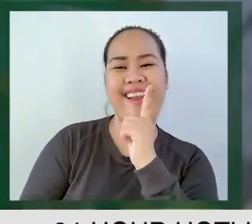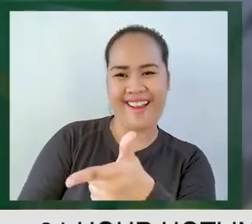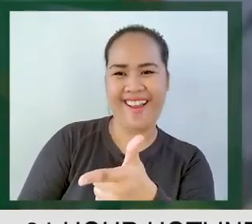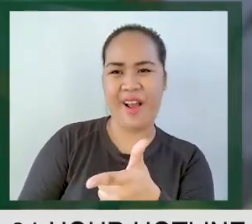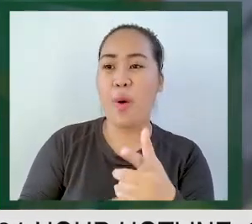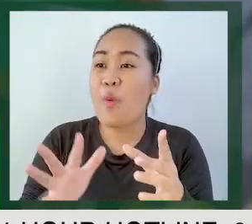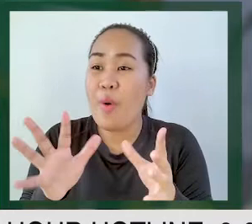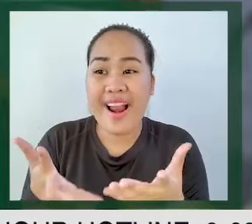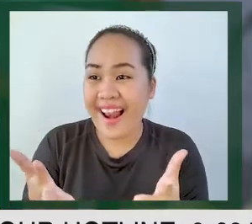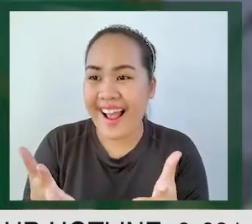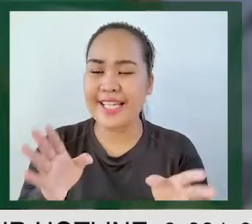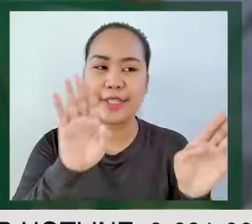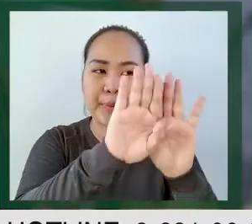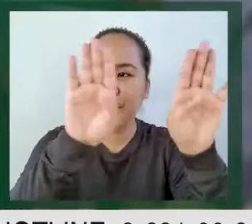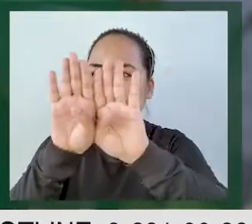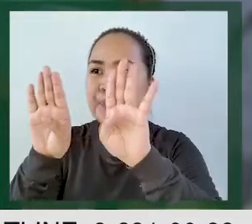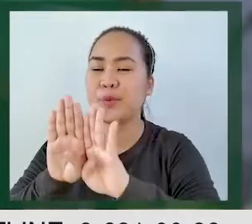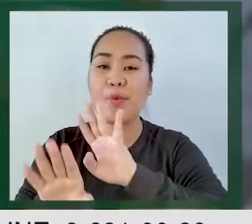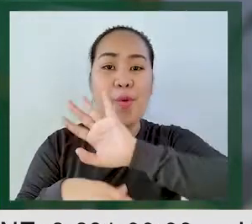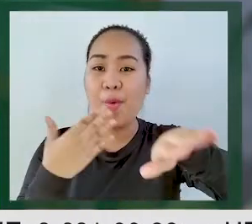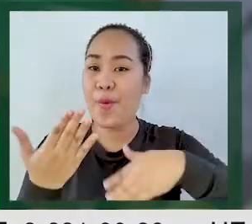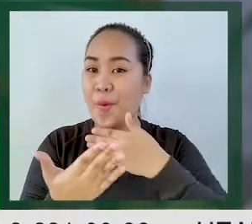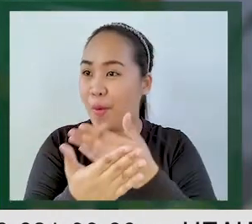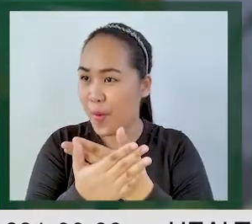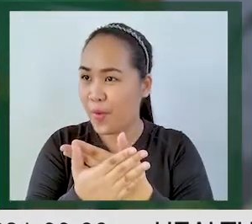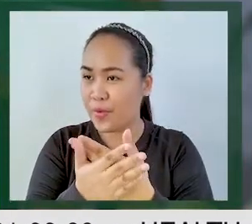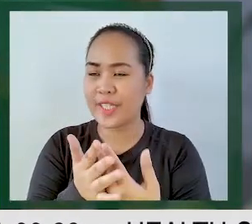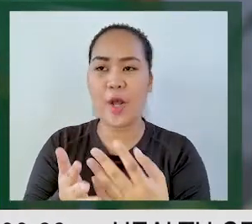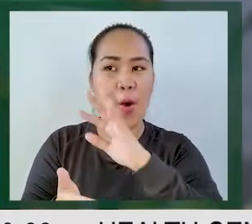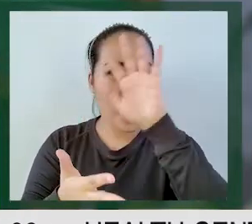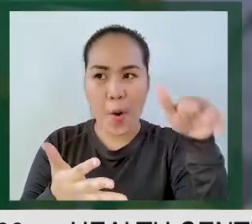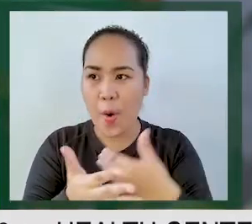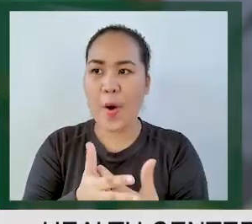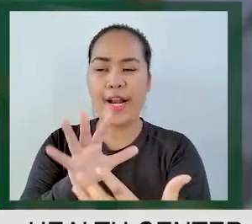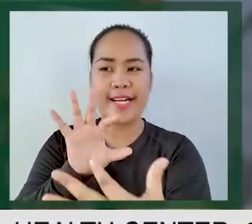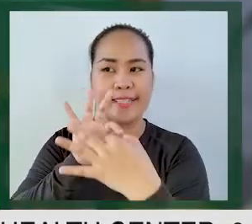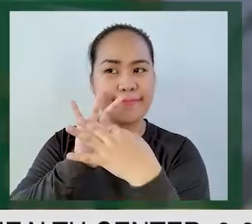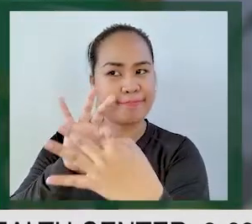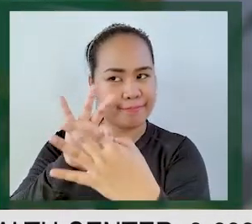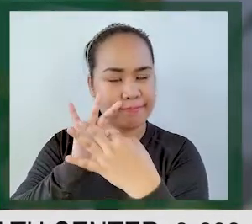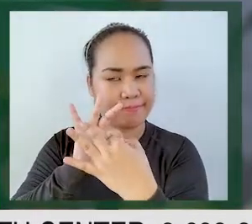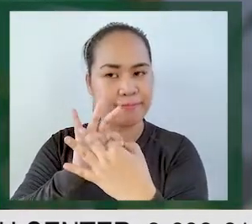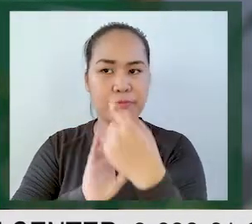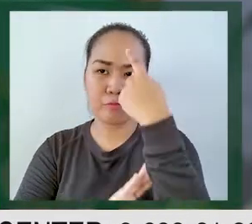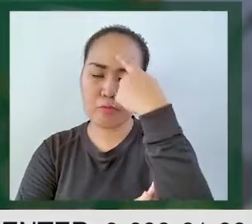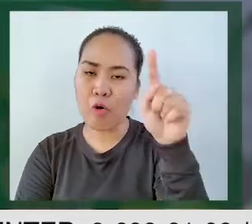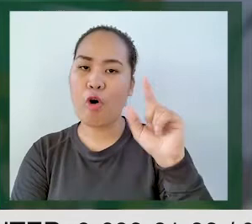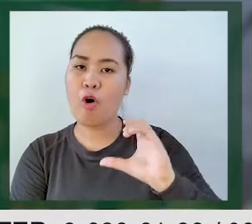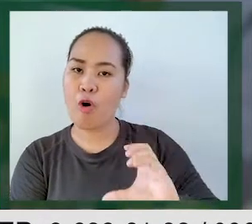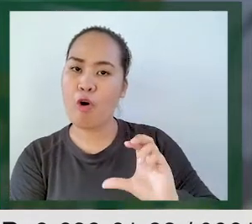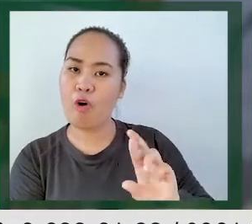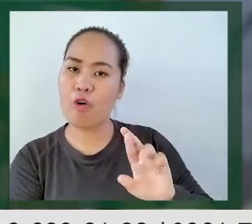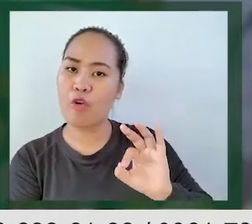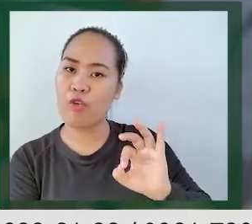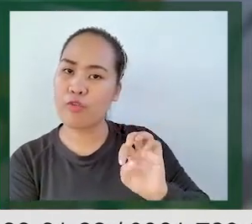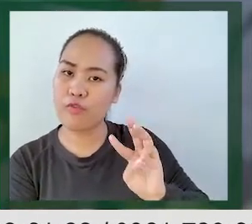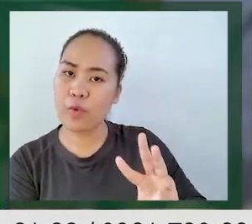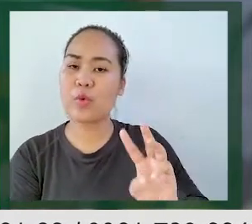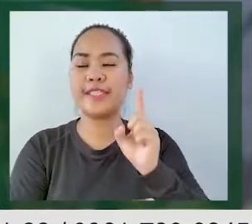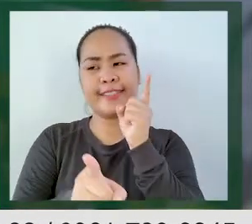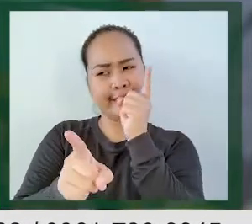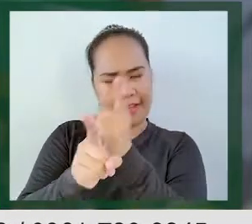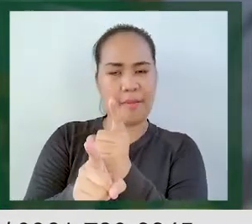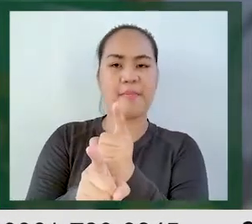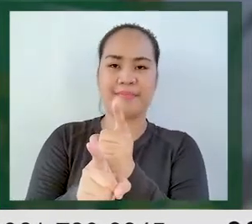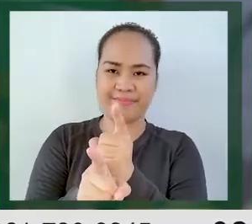ay nakikiisa para po mas mapatupad natin ang curfew ng tama. No? At